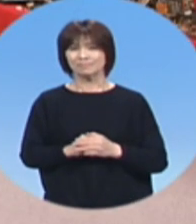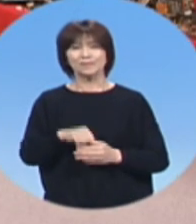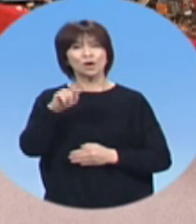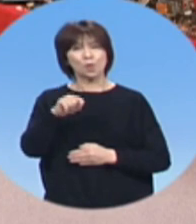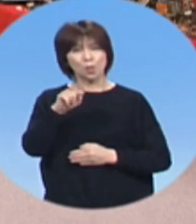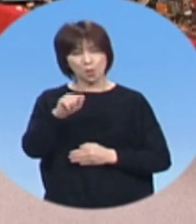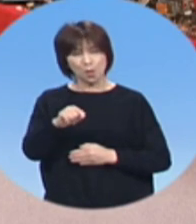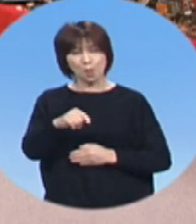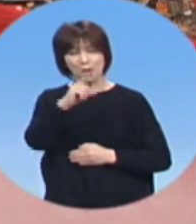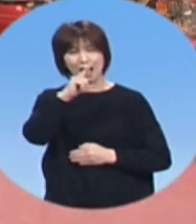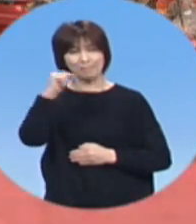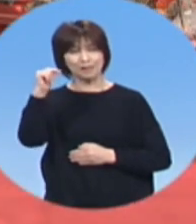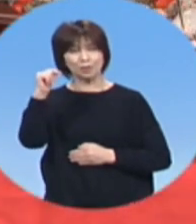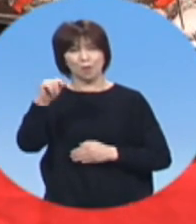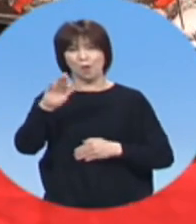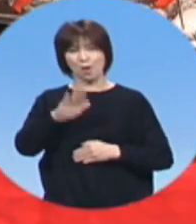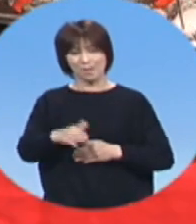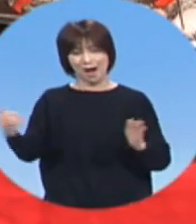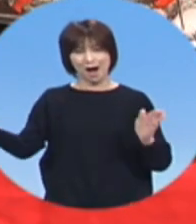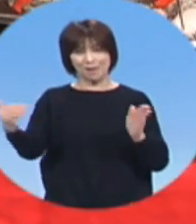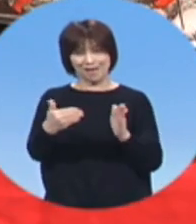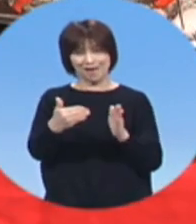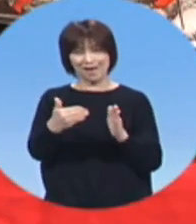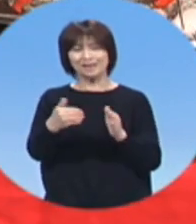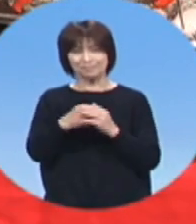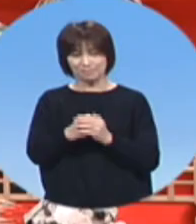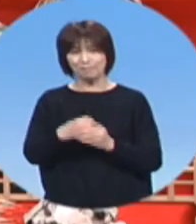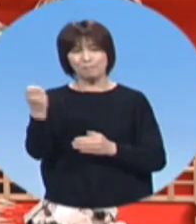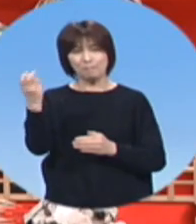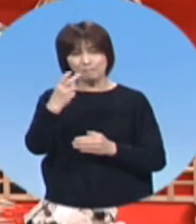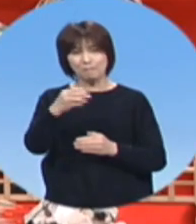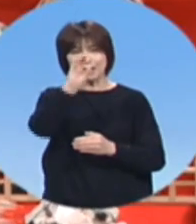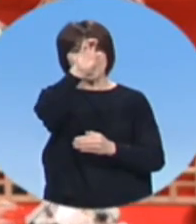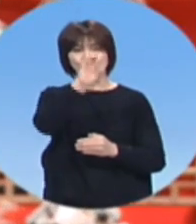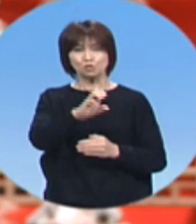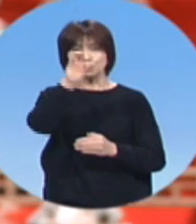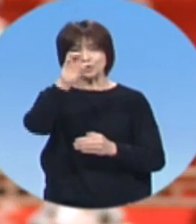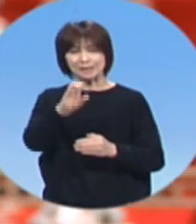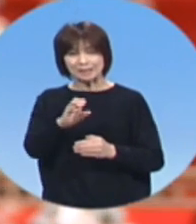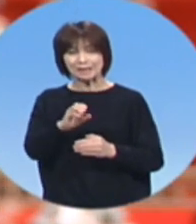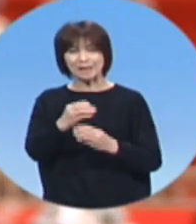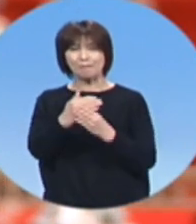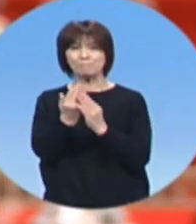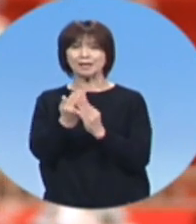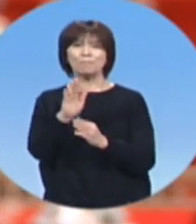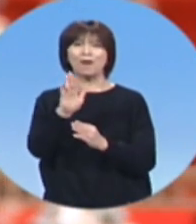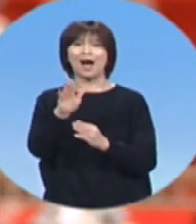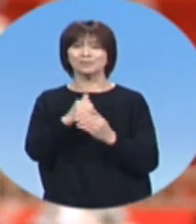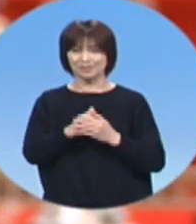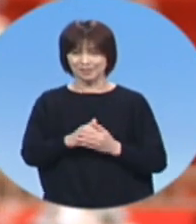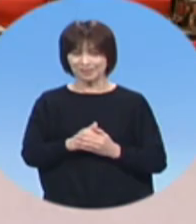ここには大正時代から現代のおひな様、そして吊るし雛も飾られています。